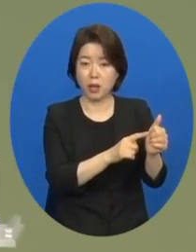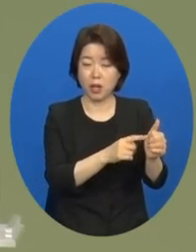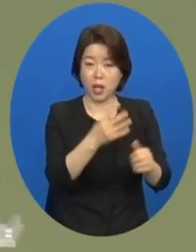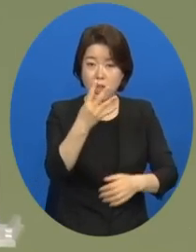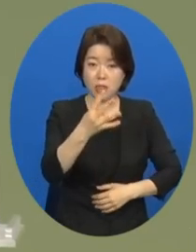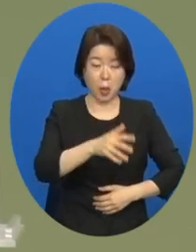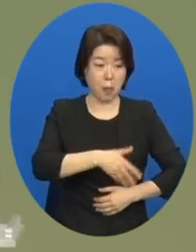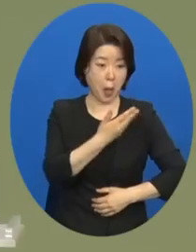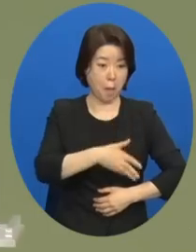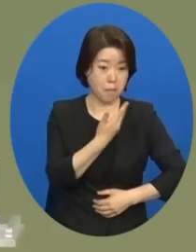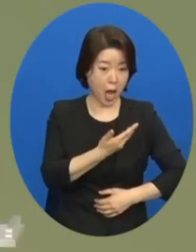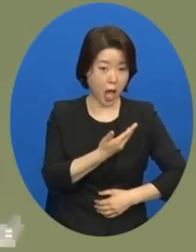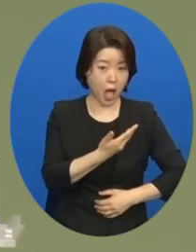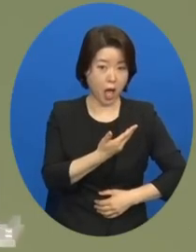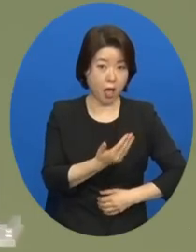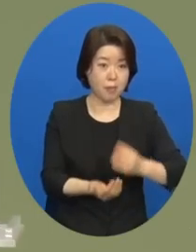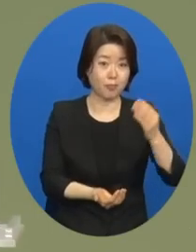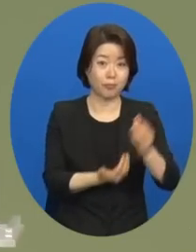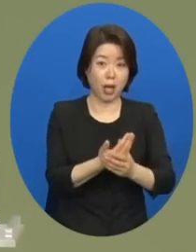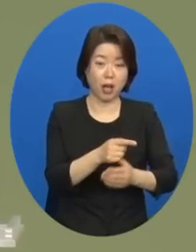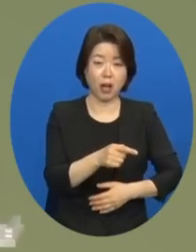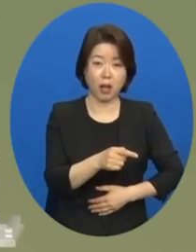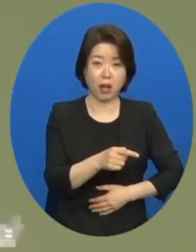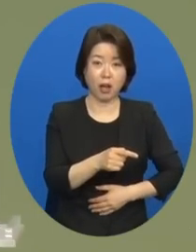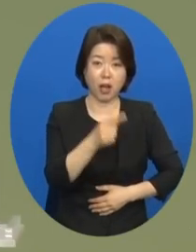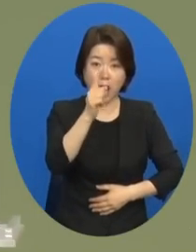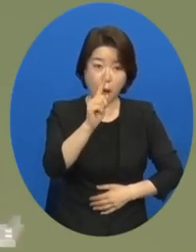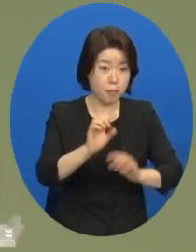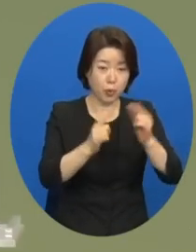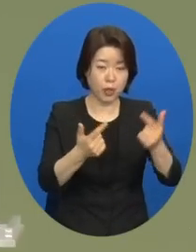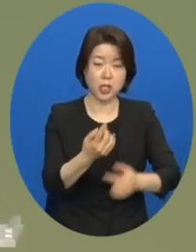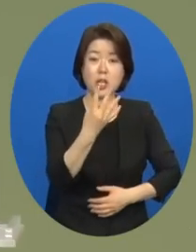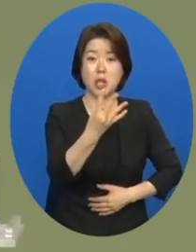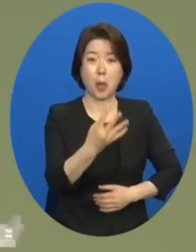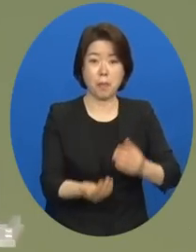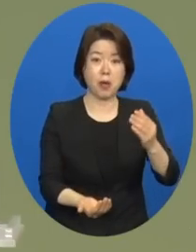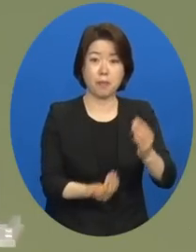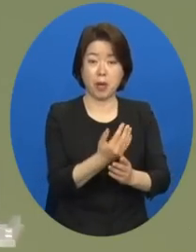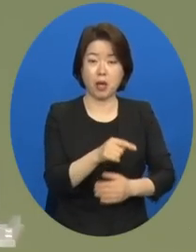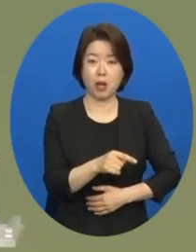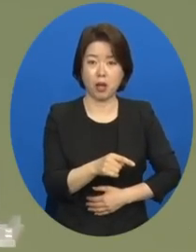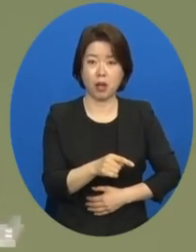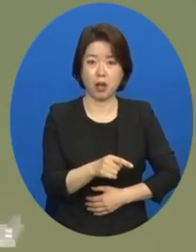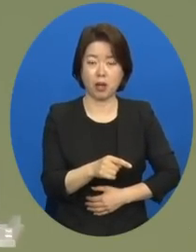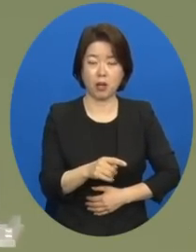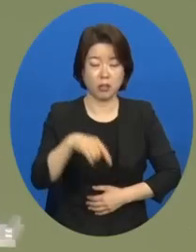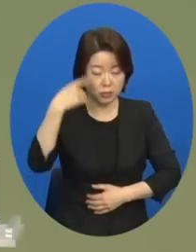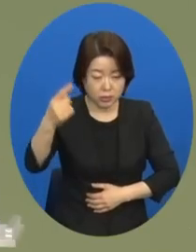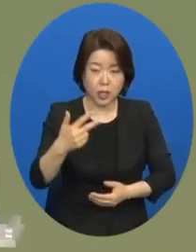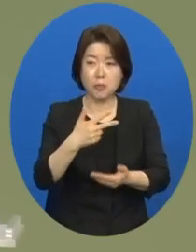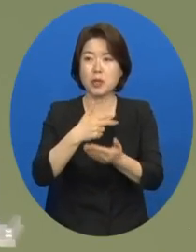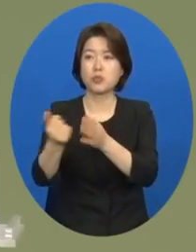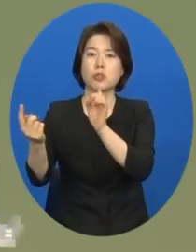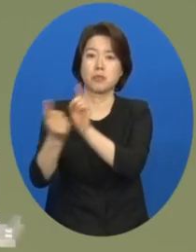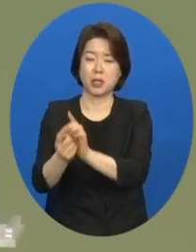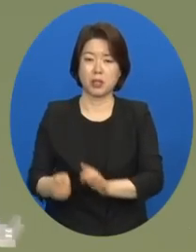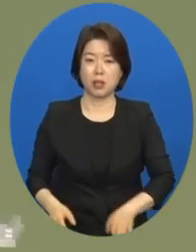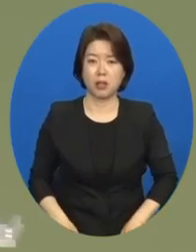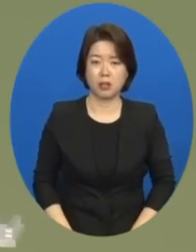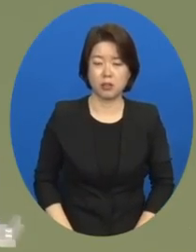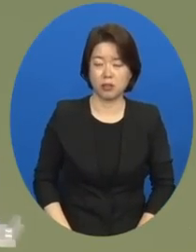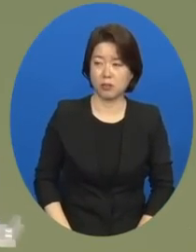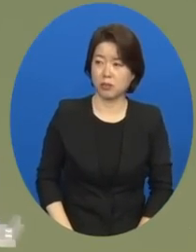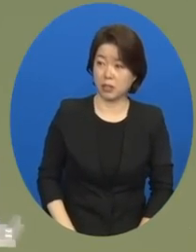4번의 바람 사건을 통해서 주님을 만나게 되었대요 너무 세죠 그냥 그런가 보다